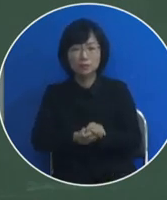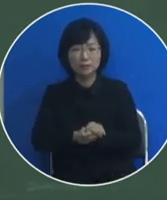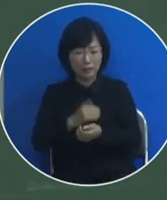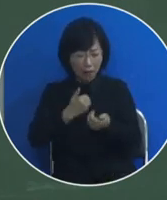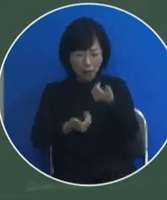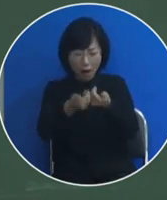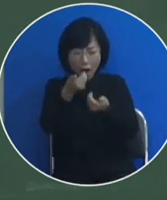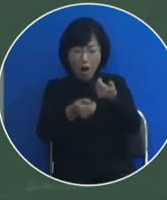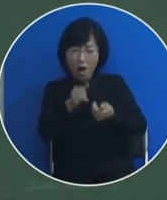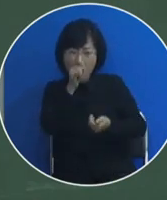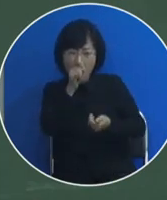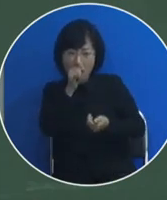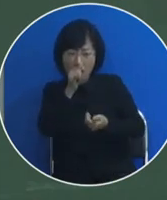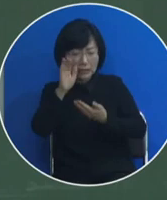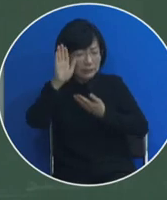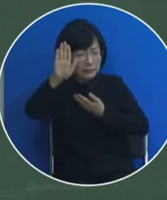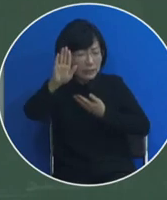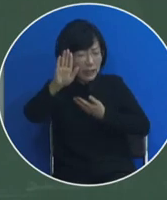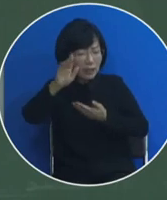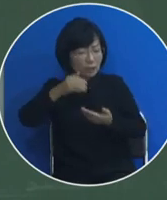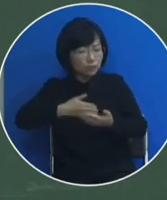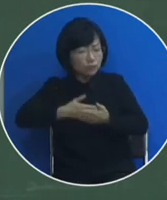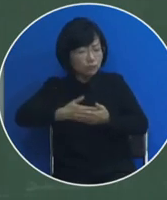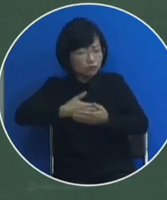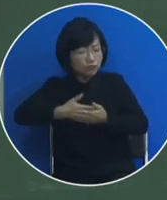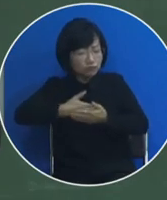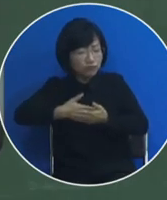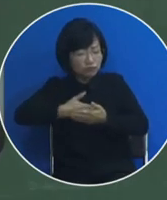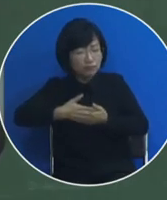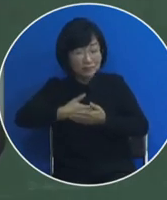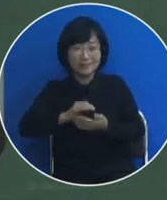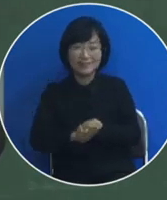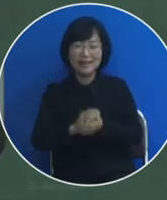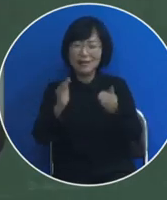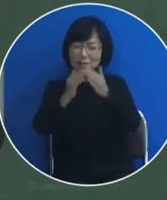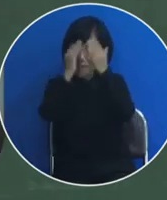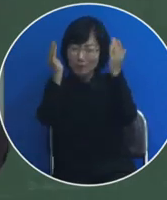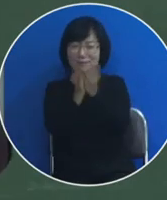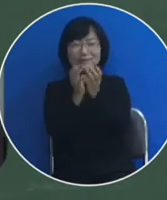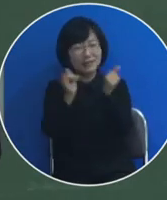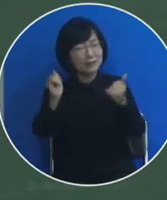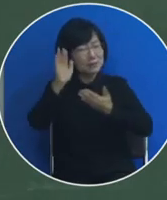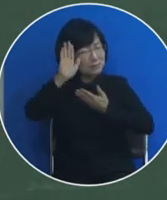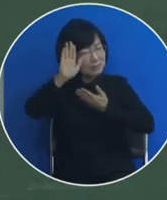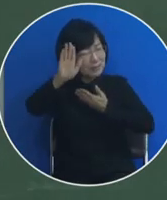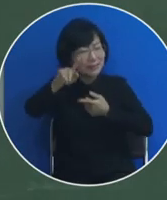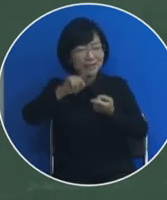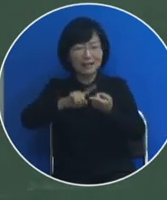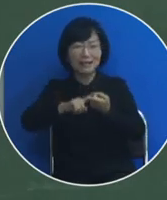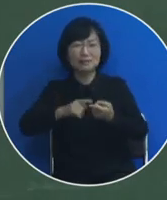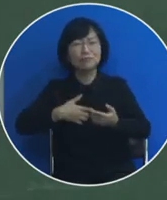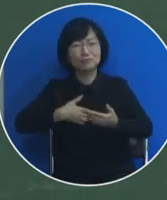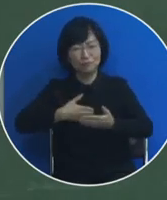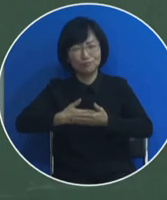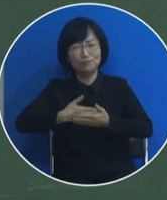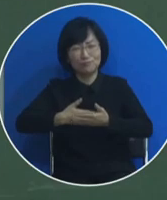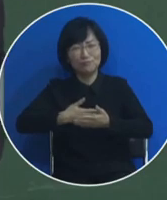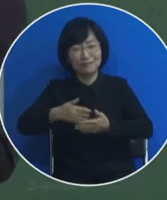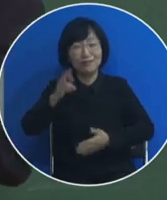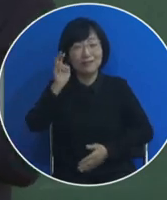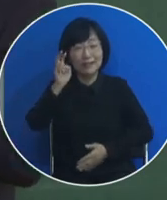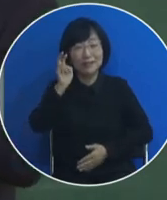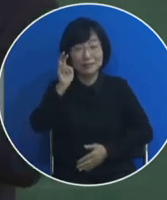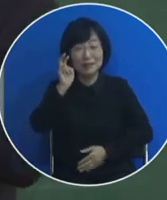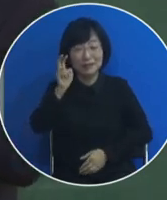Their future, they're anxious over. 미래에 불안하지 않는 사람은 없겠죠. There isn't anyone who is not anxious over. 그래야 대책을 세우니까. Only then can you set up some kind of counter. 그